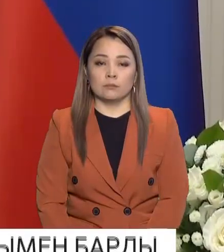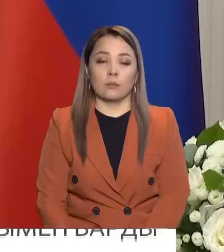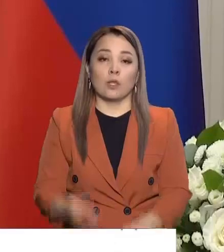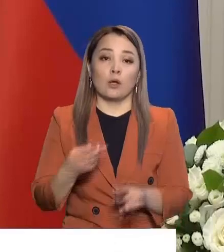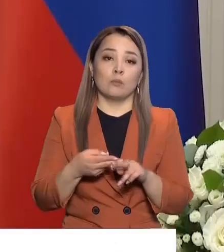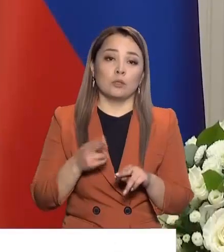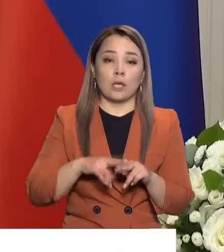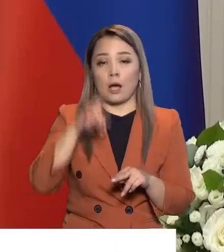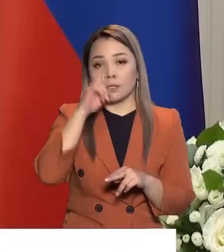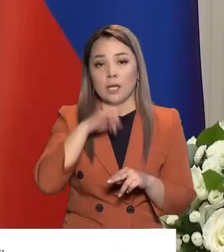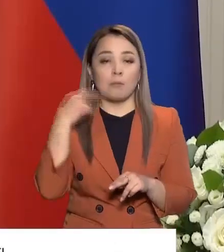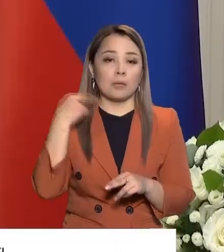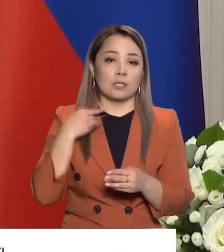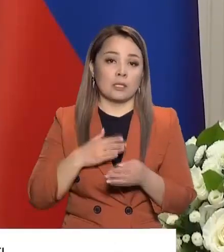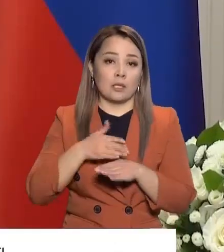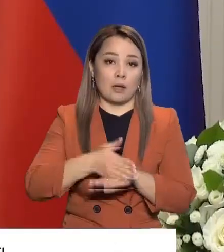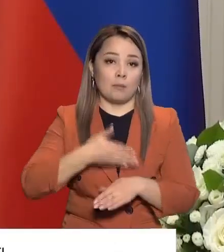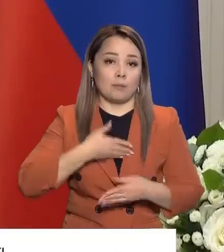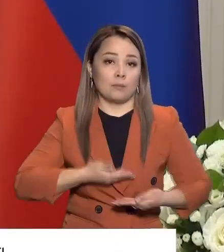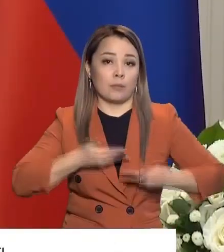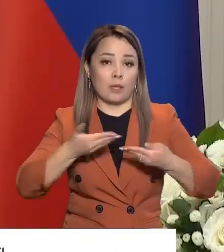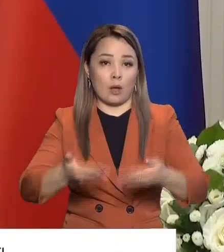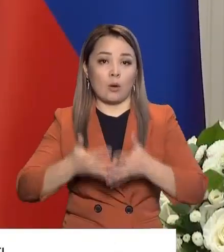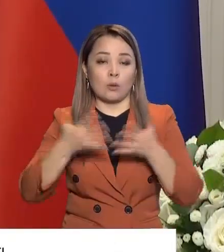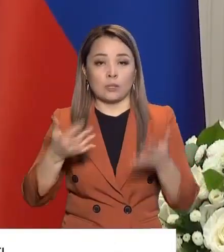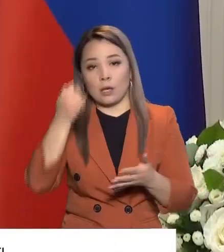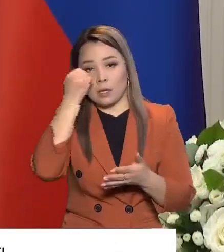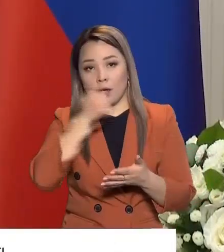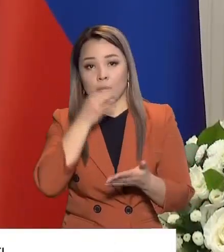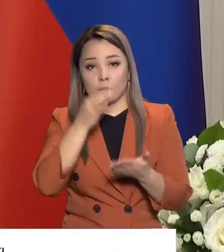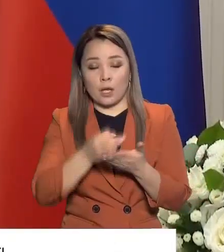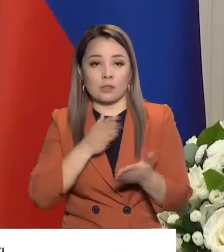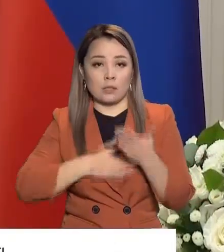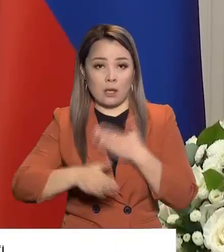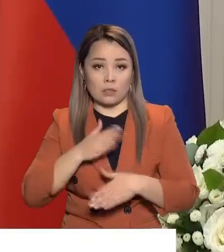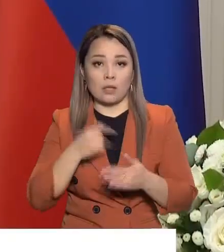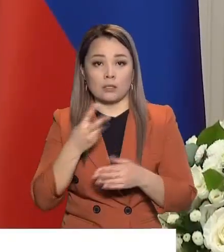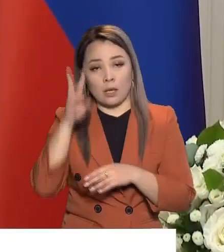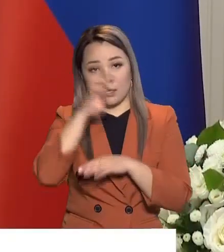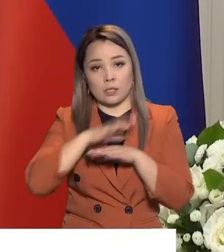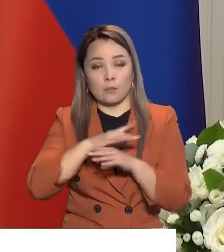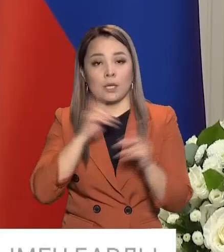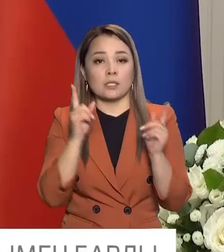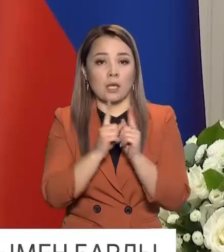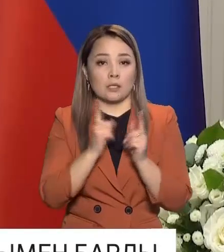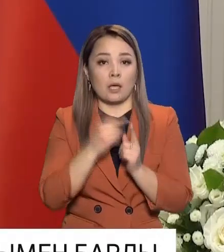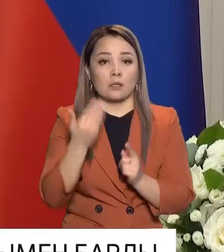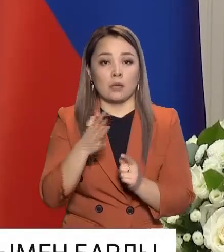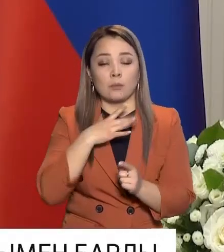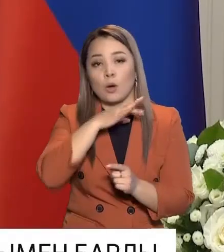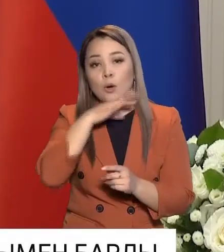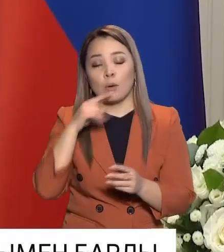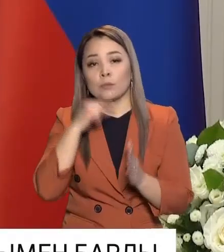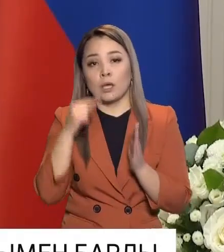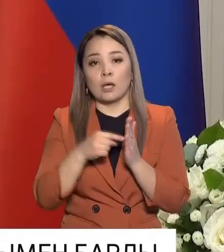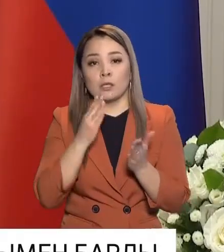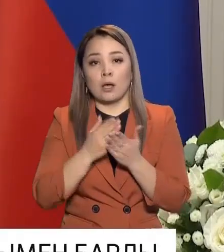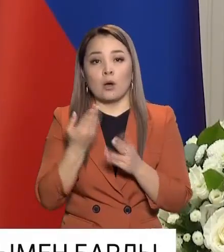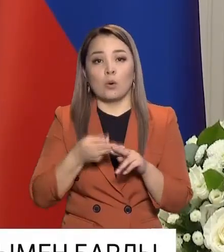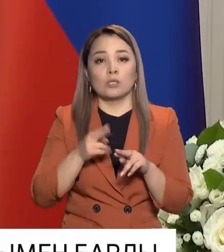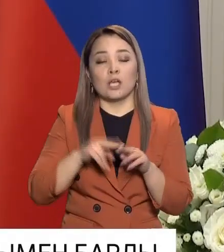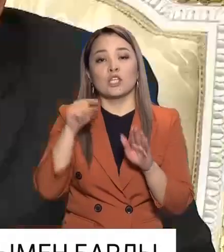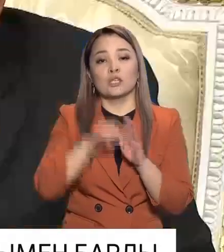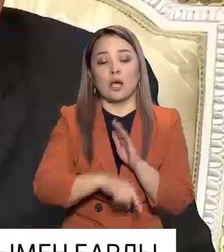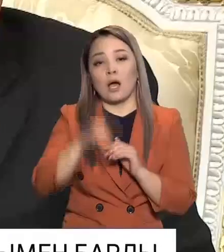Онда Қазақстан президенті ретінде келгеніме өте қуаныштымын. Сізбен елімізде бірнеше рет кездестім. Біз көптеген мәселе туралы, соның